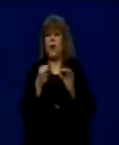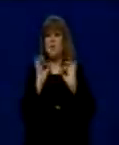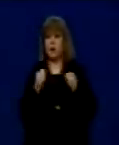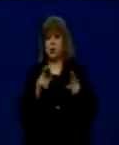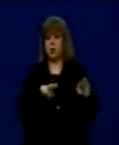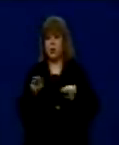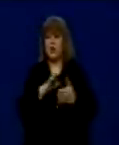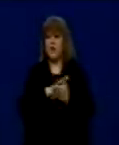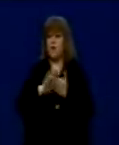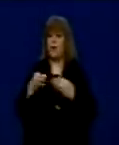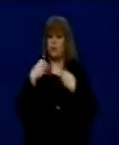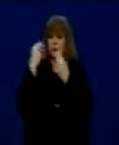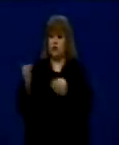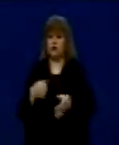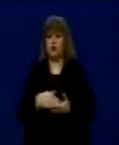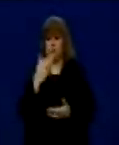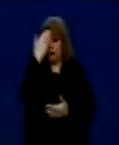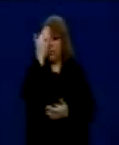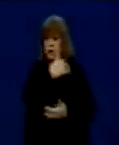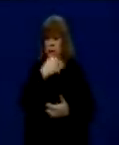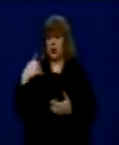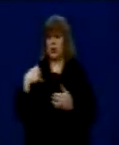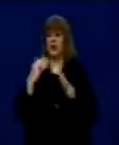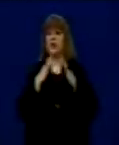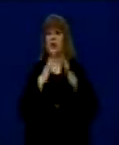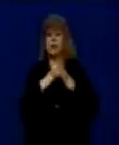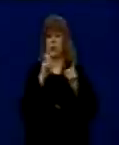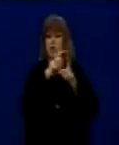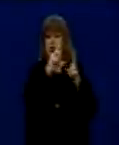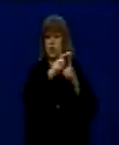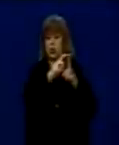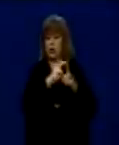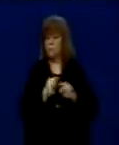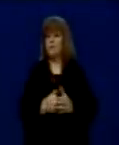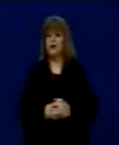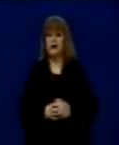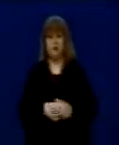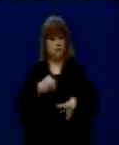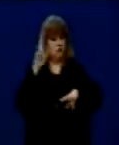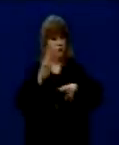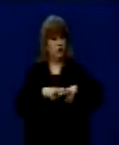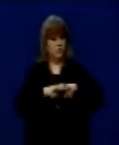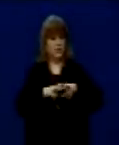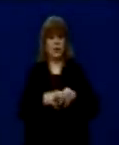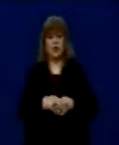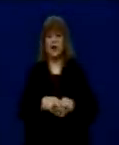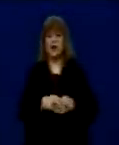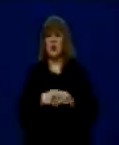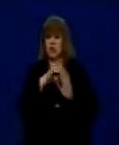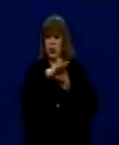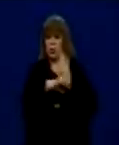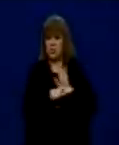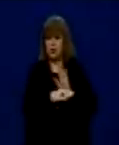fal manastirit të Deçanit duke u bazu në një vendim të mëhershëm të regjimit Miloševićit për 27